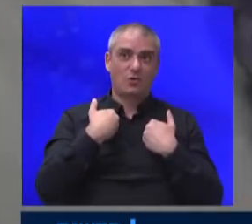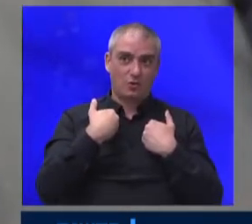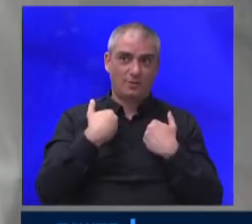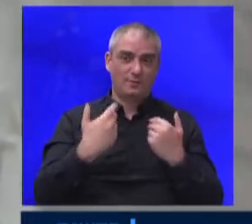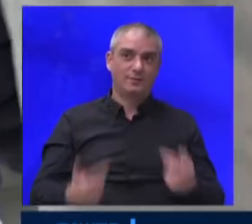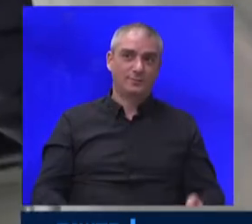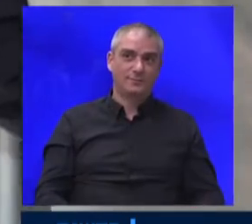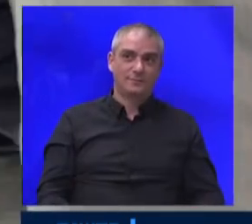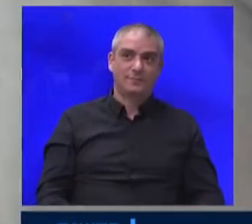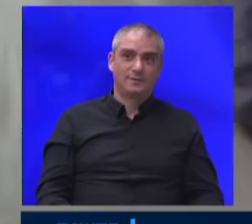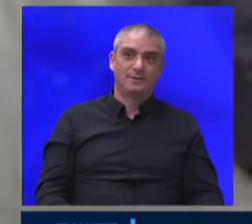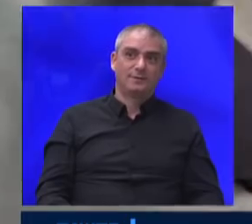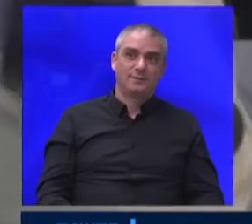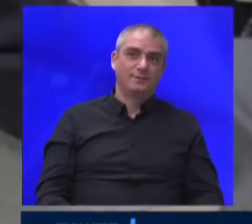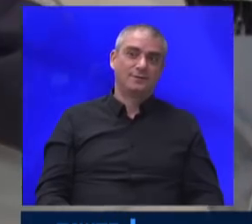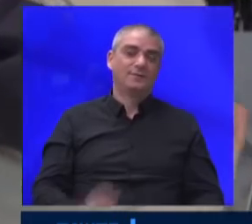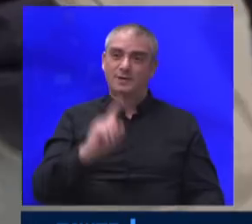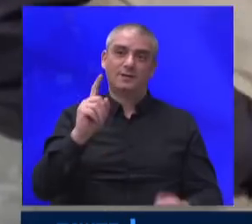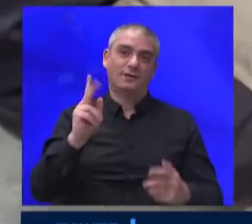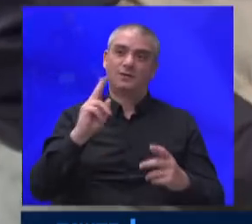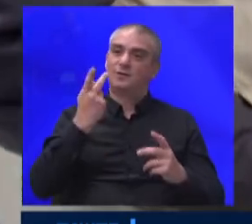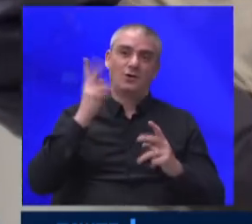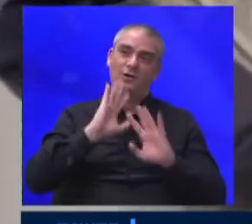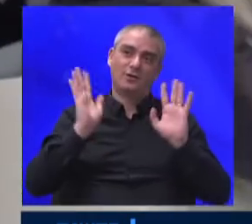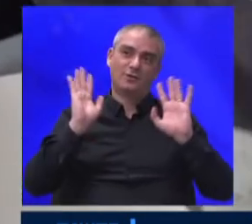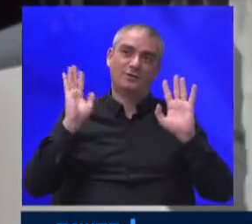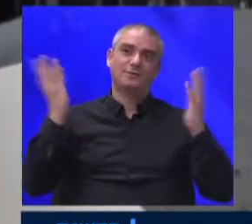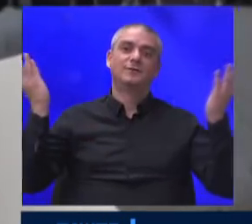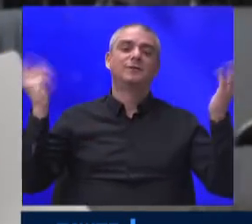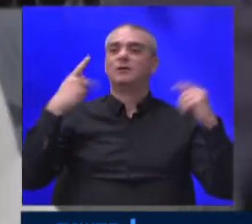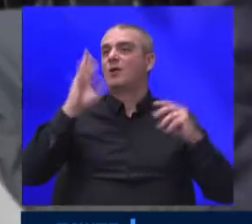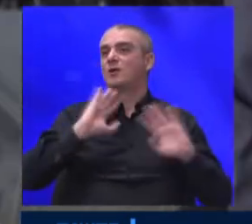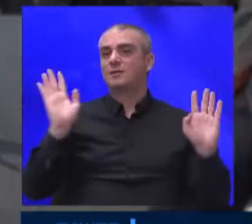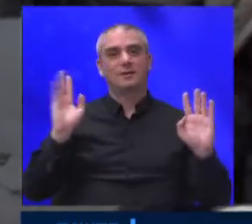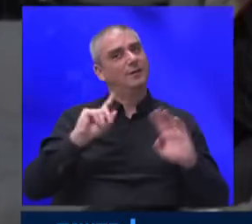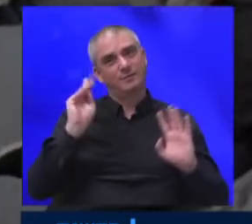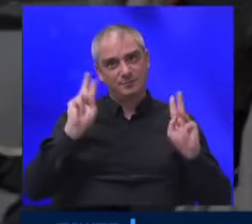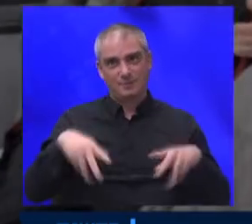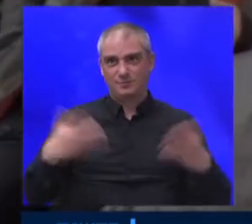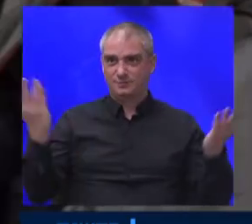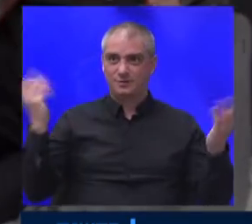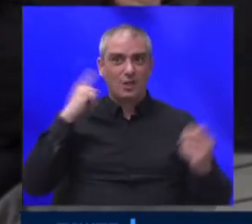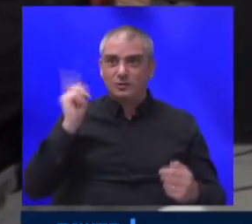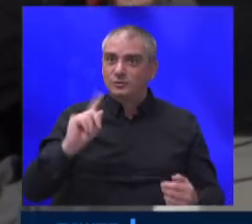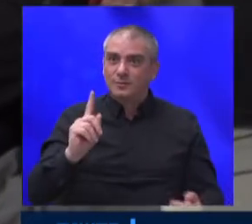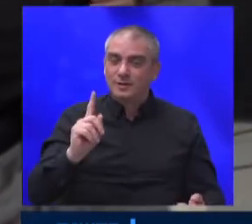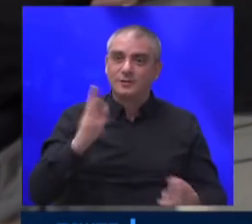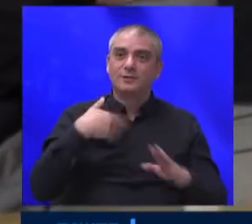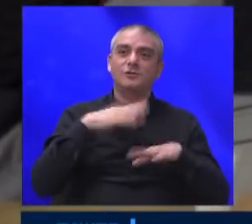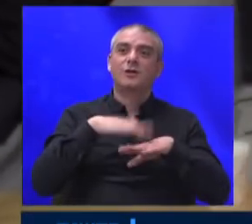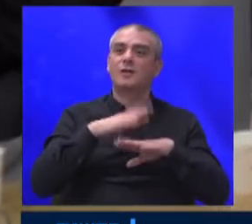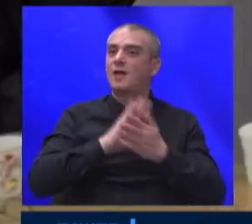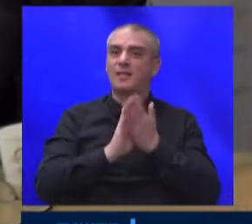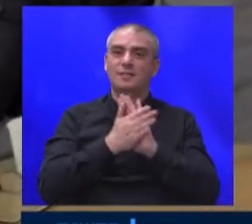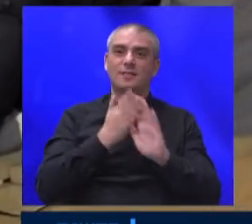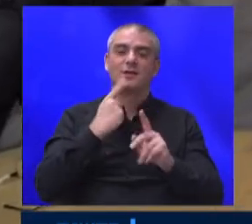קוראים לנו וכנראה ש... לא יהיה יותר. לא יהיה יותר. לא, רבא, לא שמעת? אין יותר. אין יותר. הודיעו שדרך